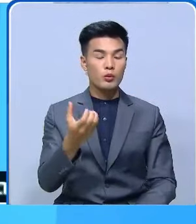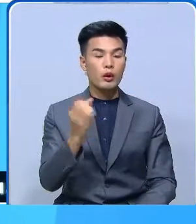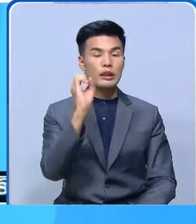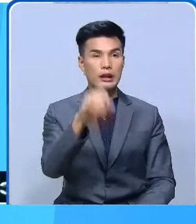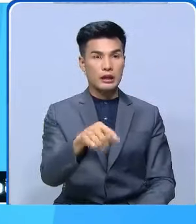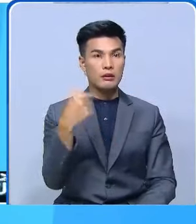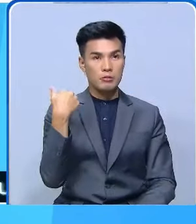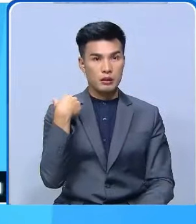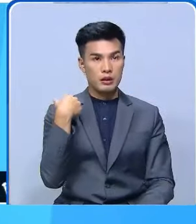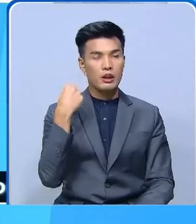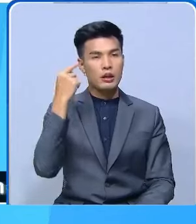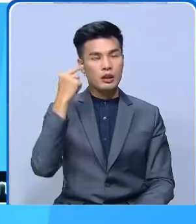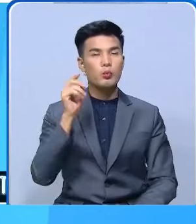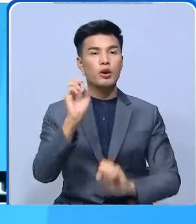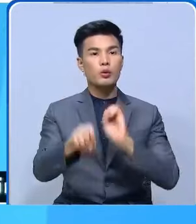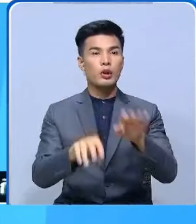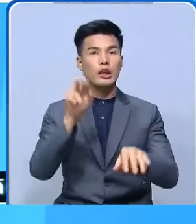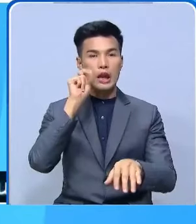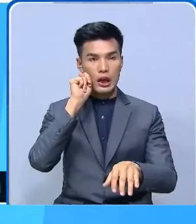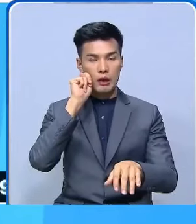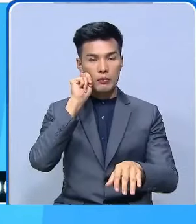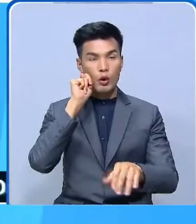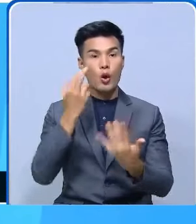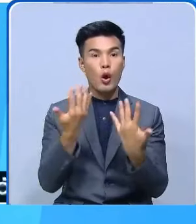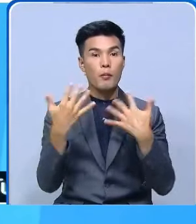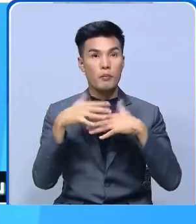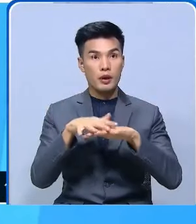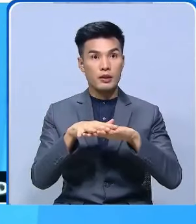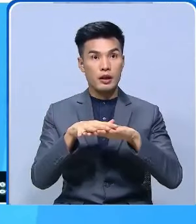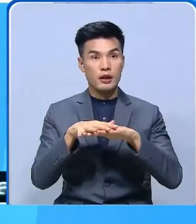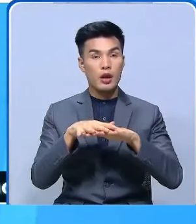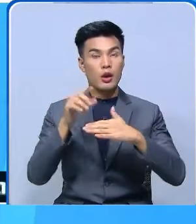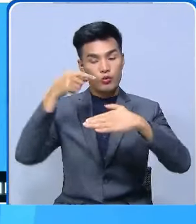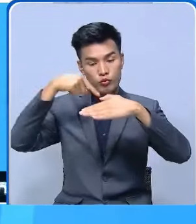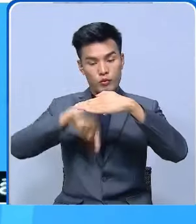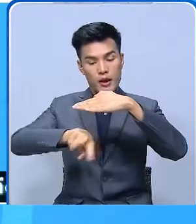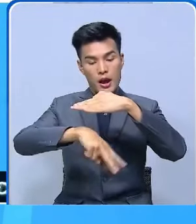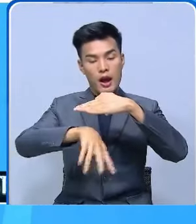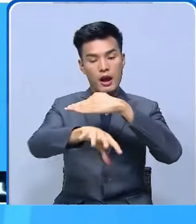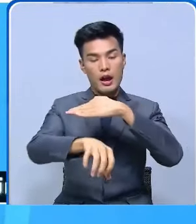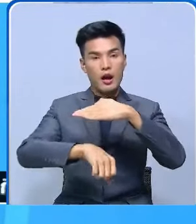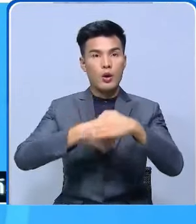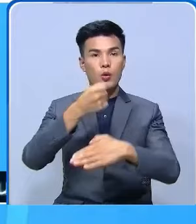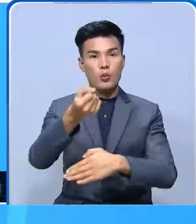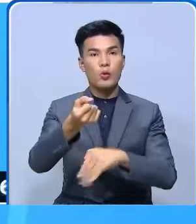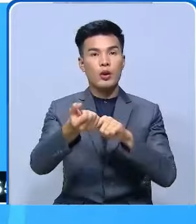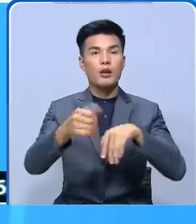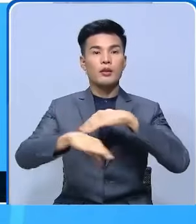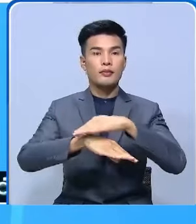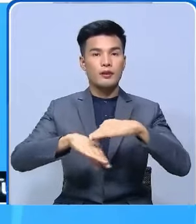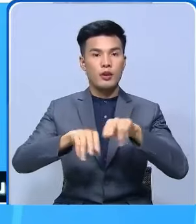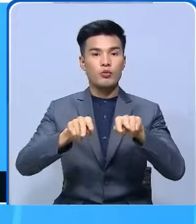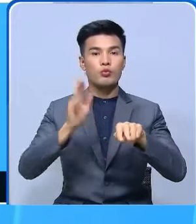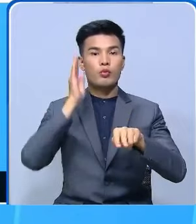หตุน่าจะเป็นในน้ำครับเดี๋ยวก็จะประสานประดาน้ำไปงมนำมาเป็นพยานหลักฐานต่อไป